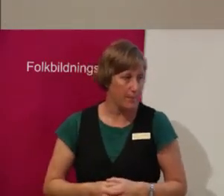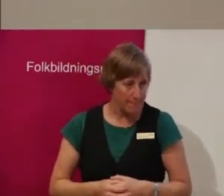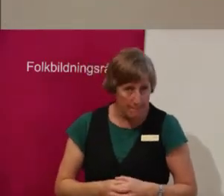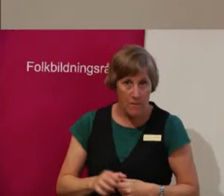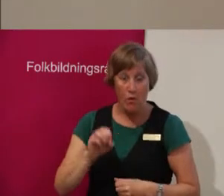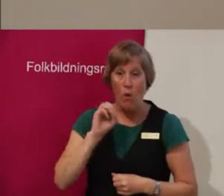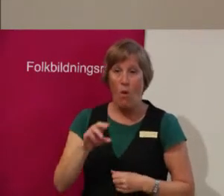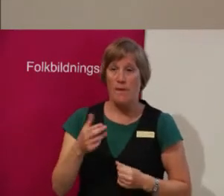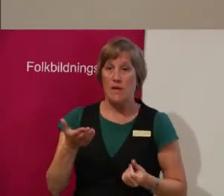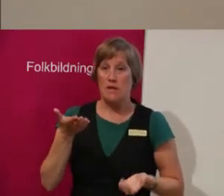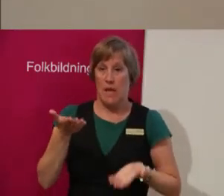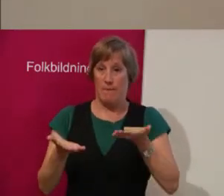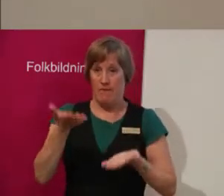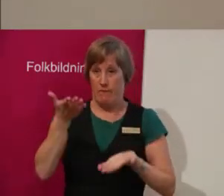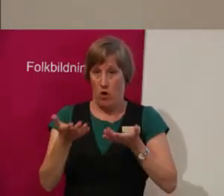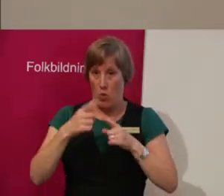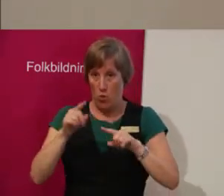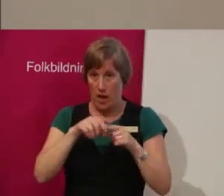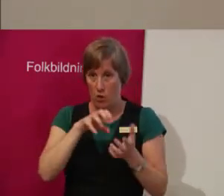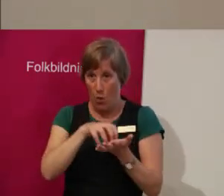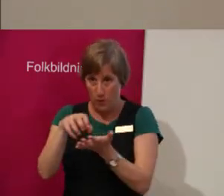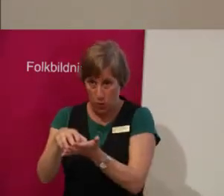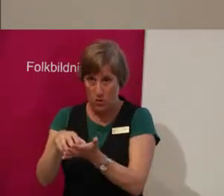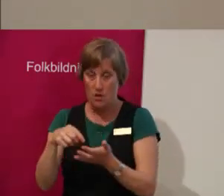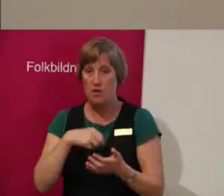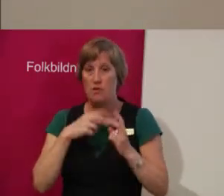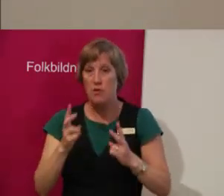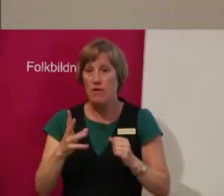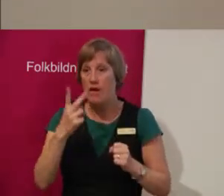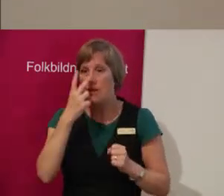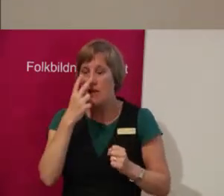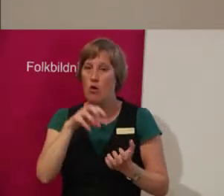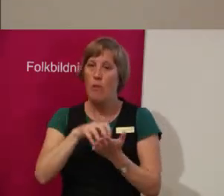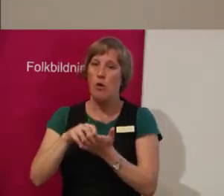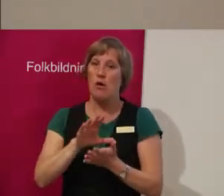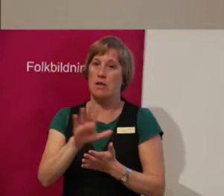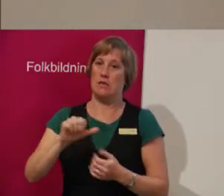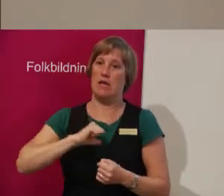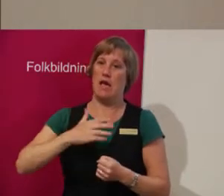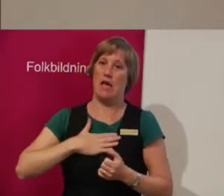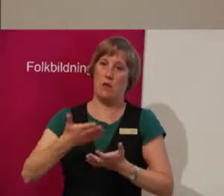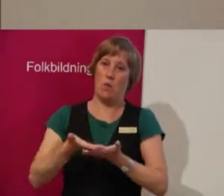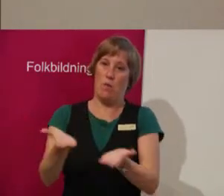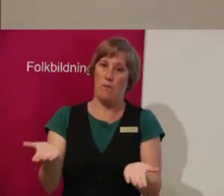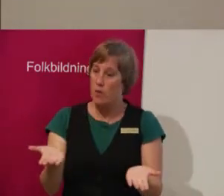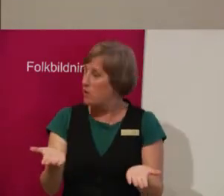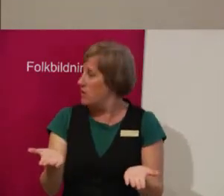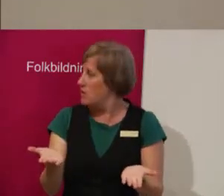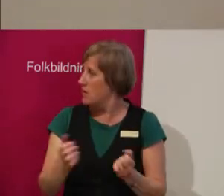Jämför man med kommunernas, för vi har också tittat på de här kommunernas eget utbud, försöker se det här i ett sammanhang om ett